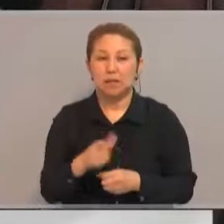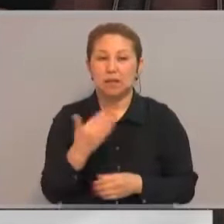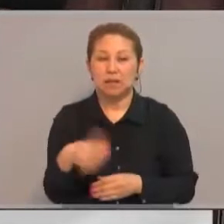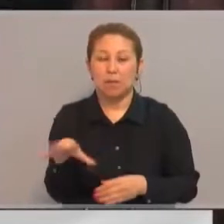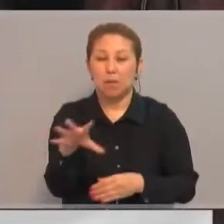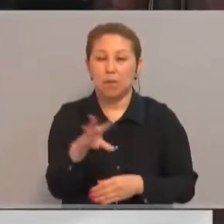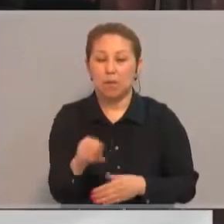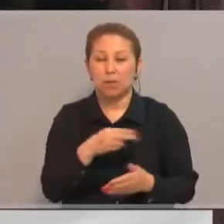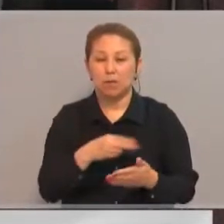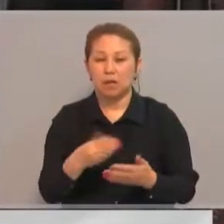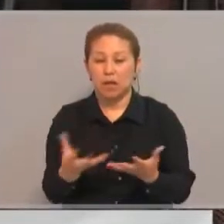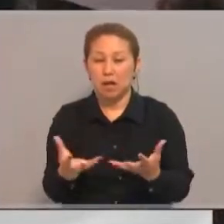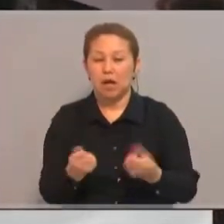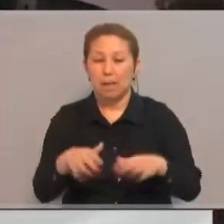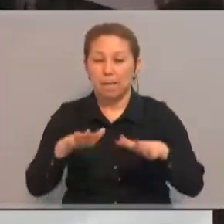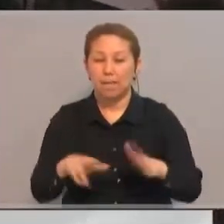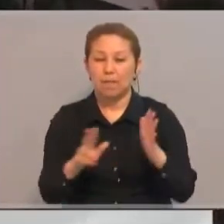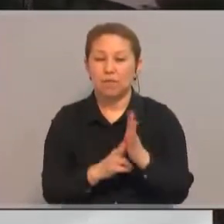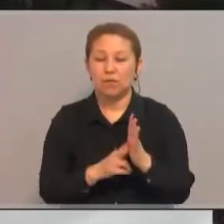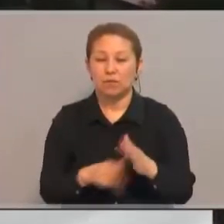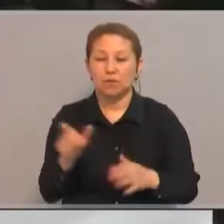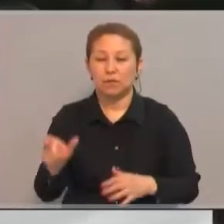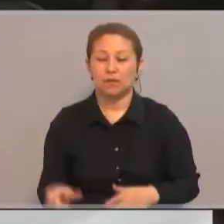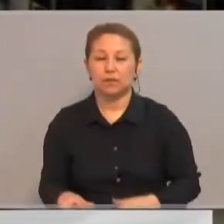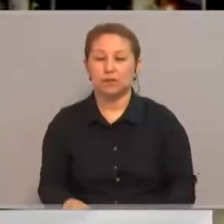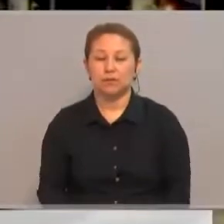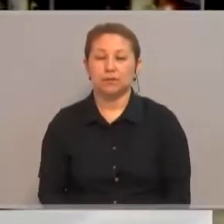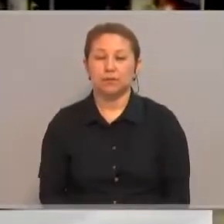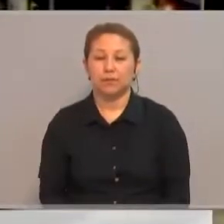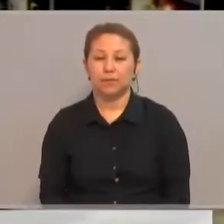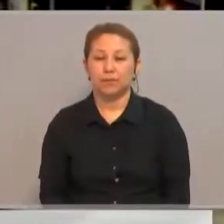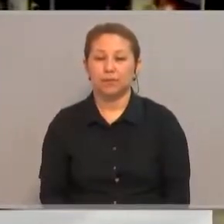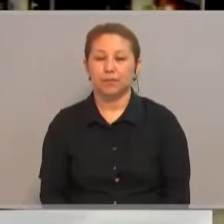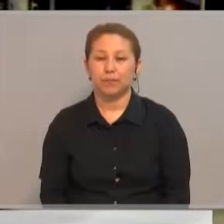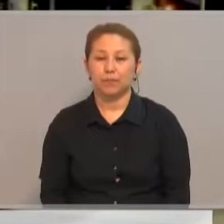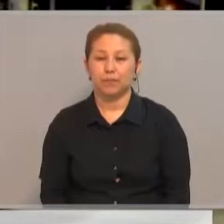полном запуске будет трудоустроено 8 тысяч человек.